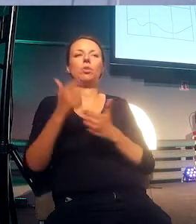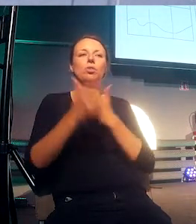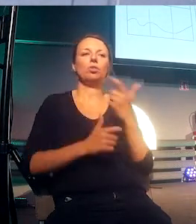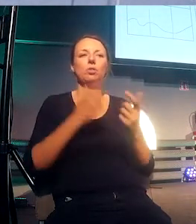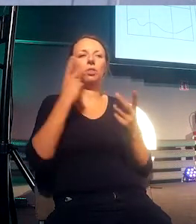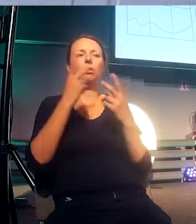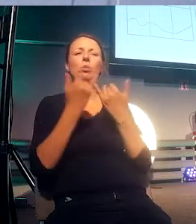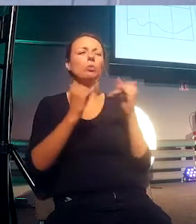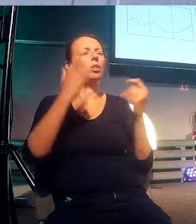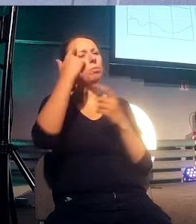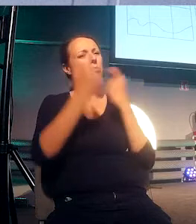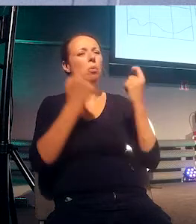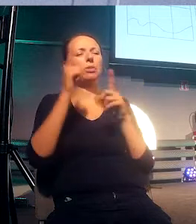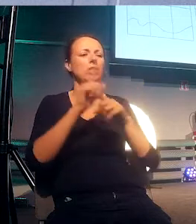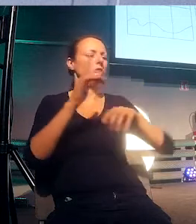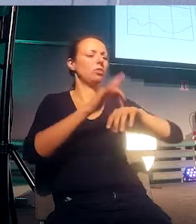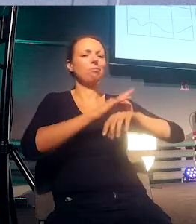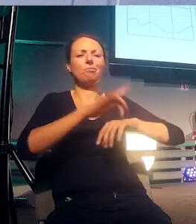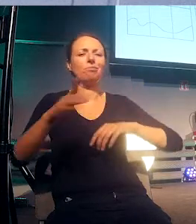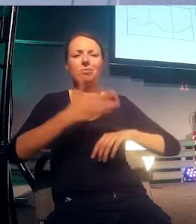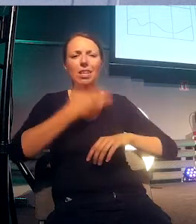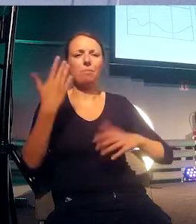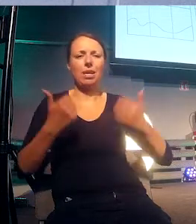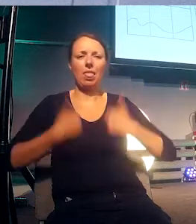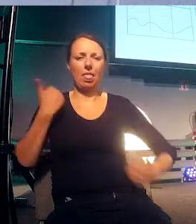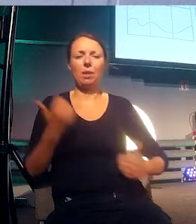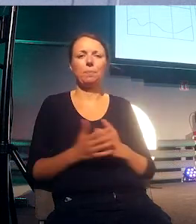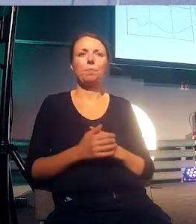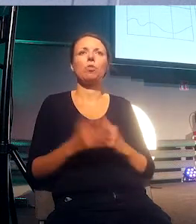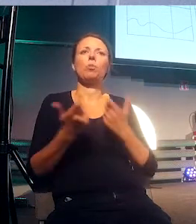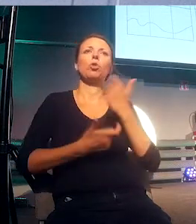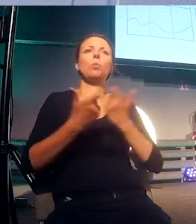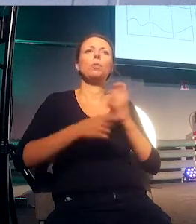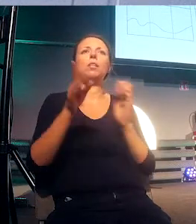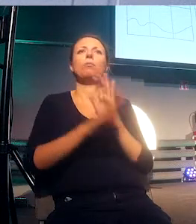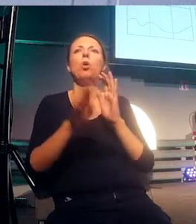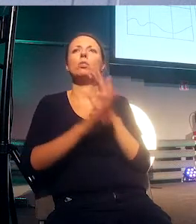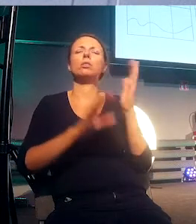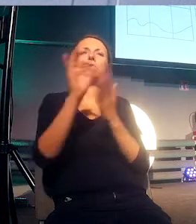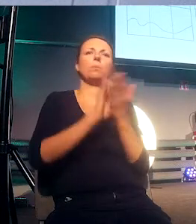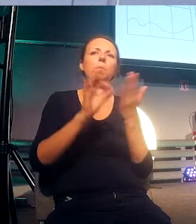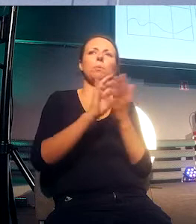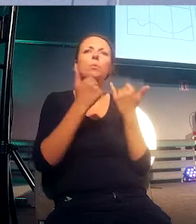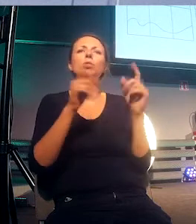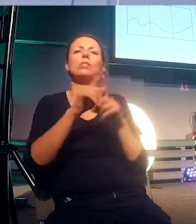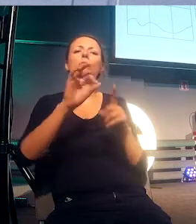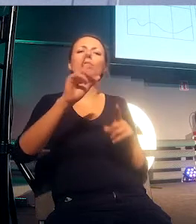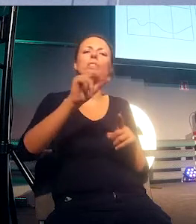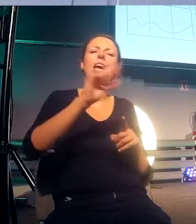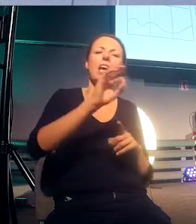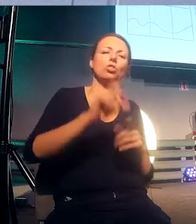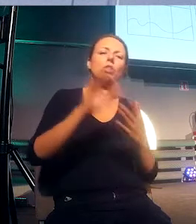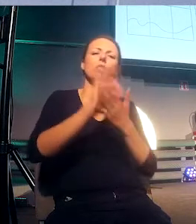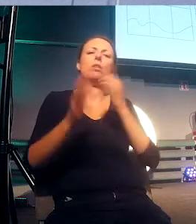zwizualizować pewne pomysły i nie tracimy czasu. Wykonanie prostego prototypu w Sketchu czy dowolnym z